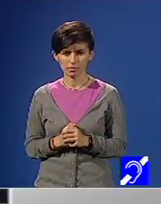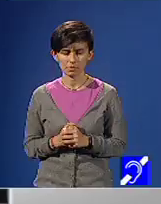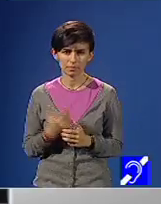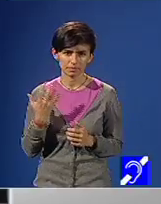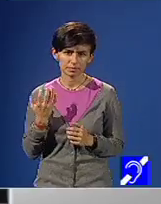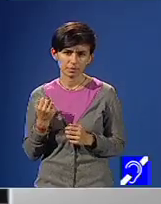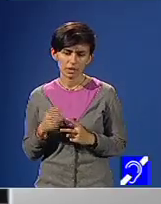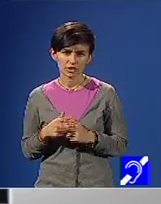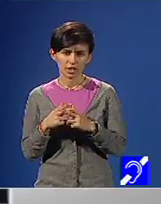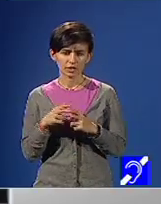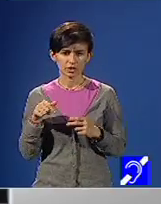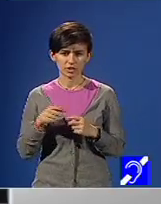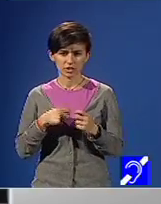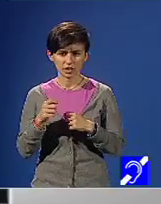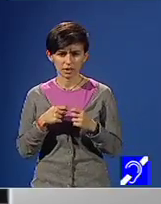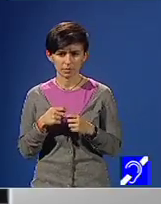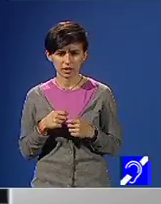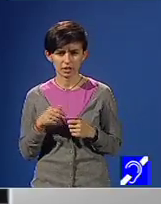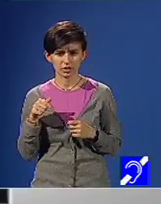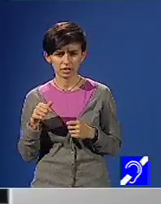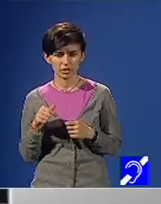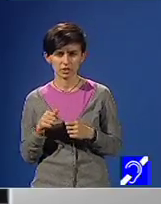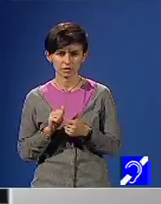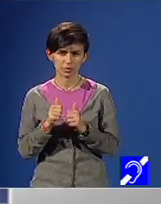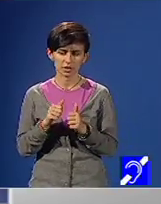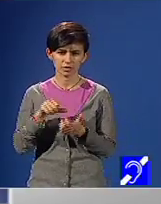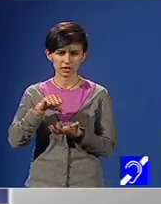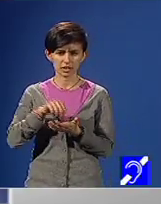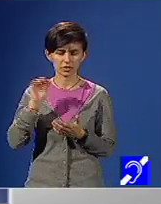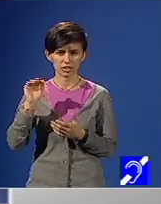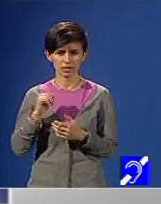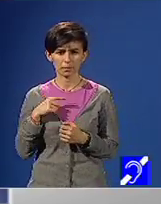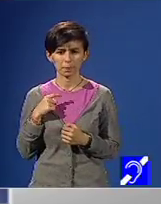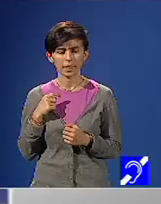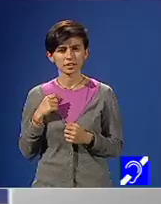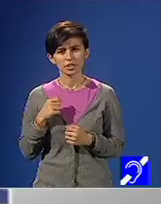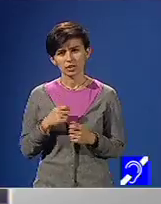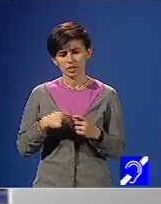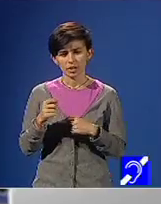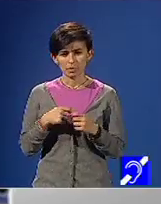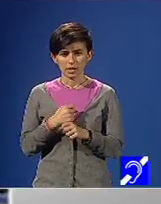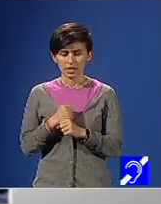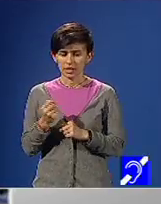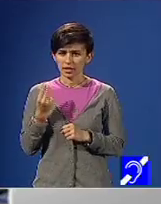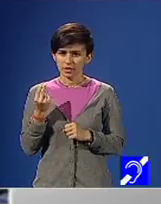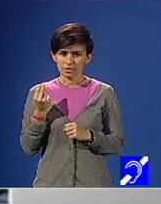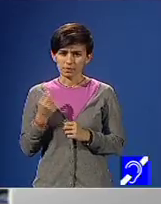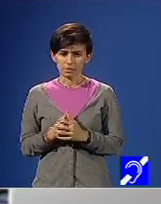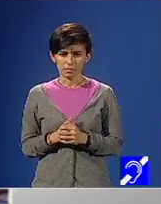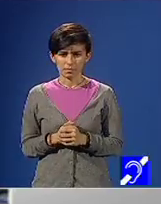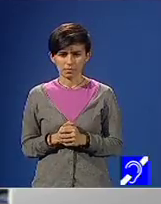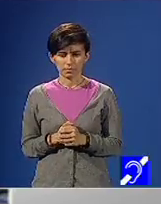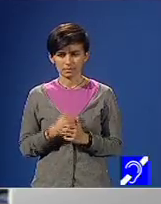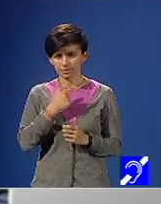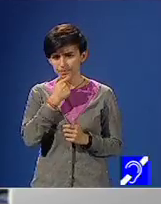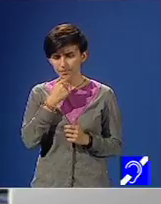această campanie sportivii din Centrul Lamont? Este o campanie mai mult decât binevenită. Anul viitor